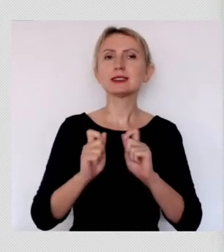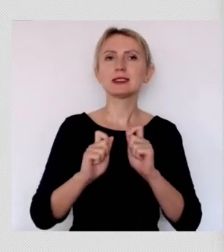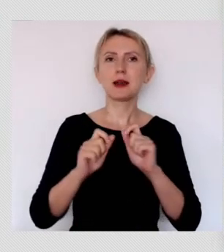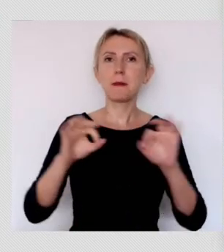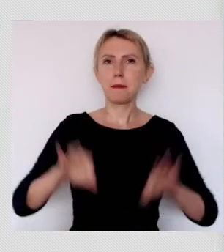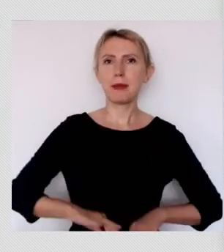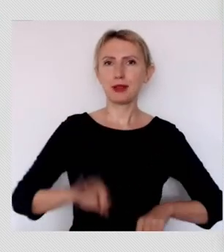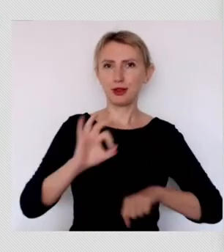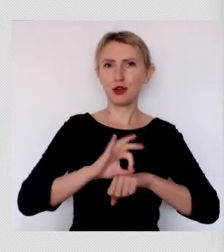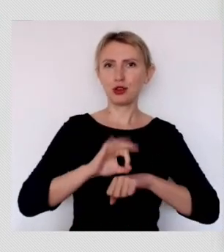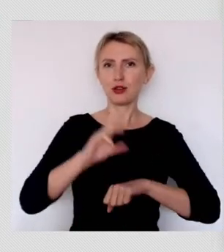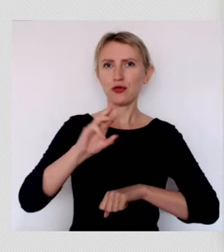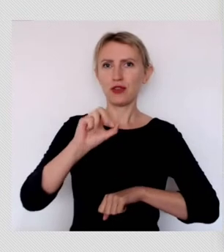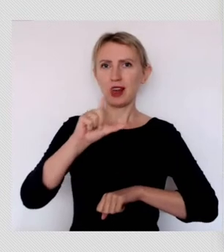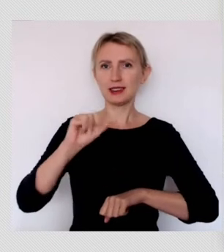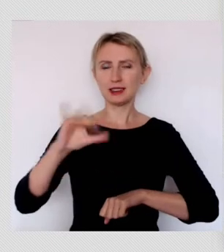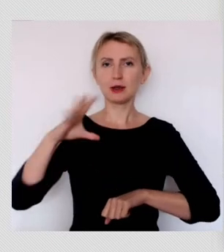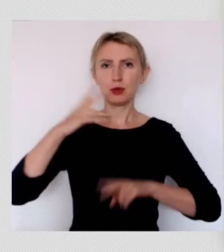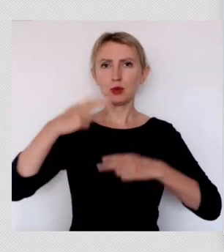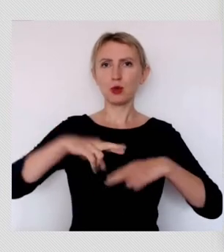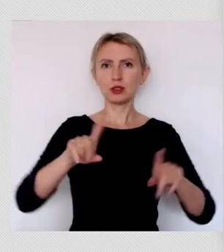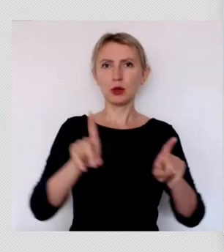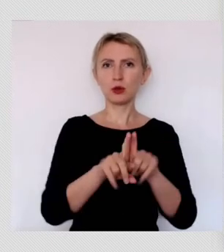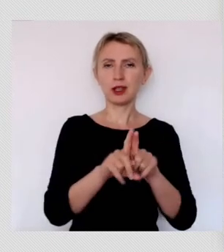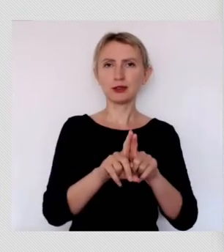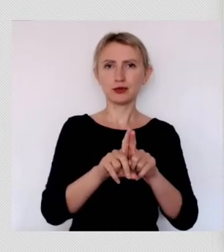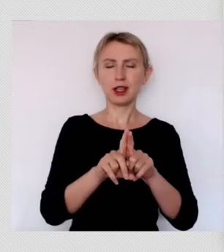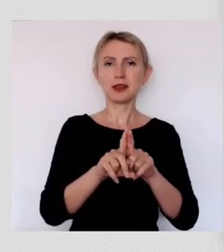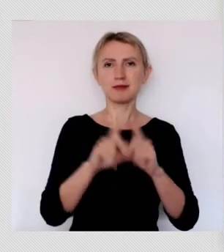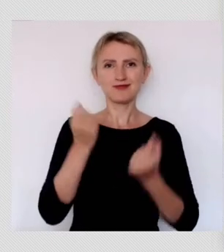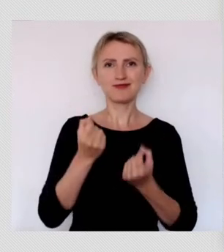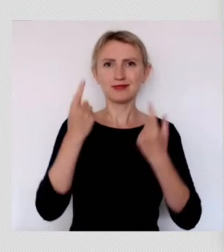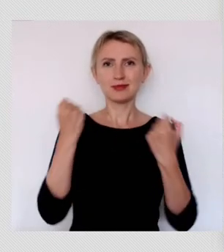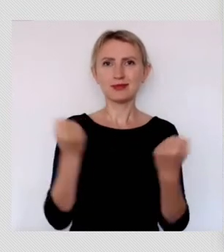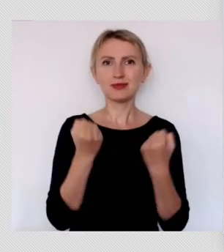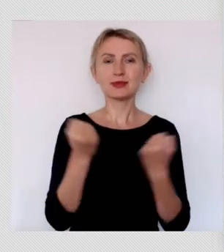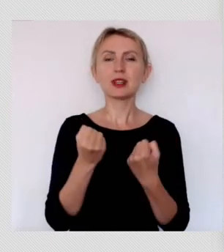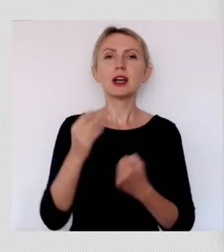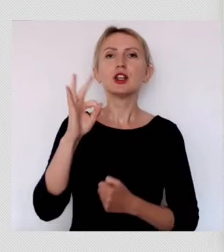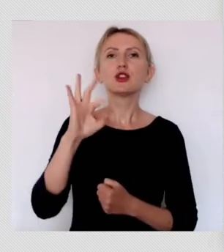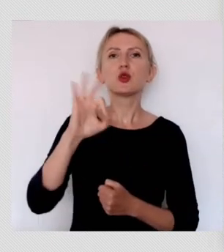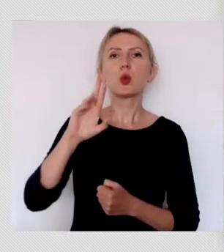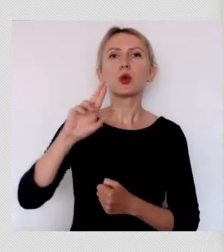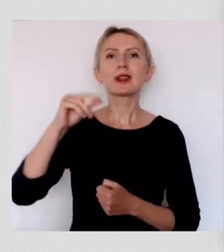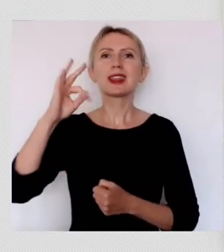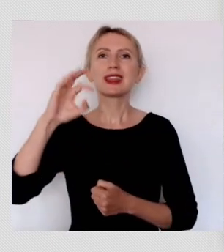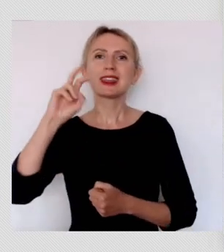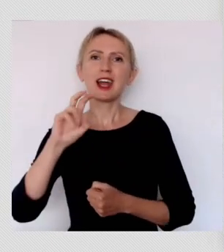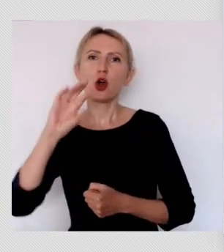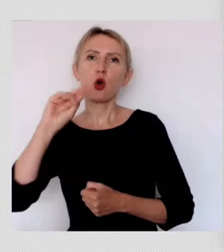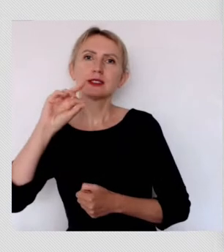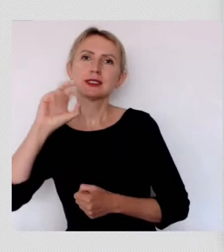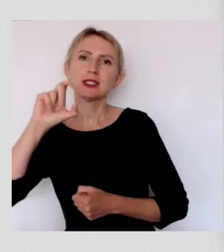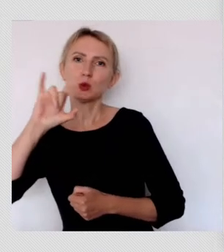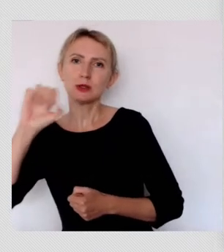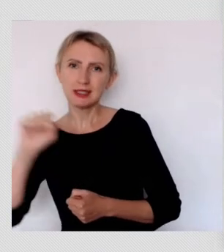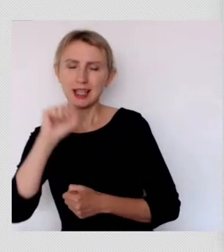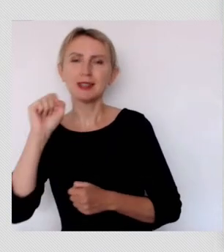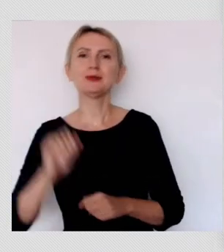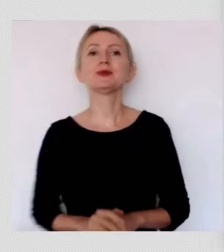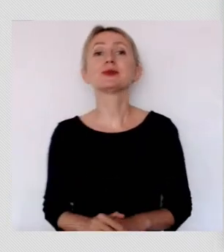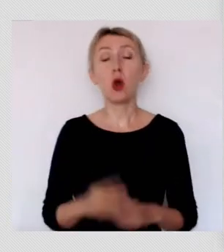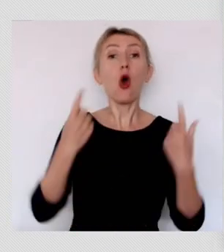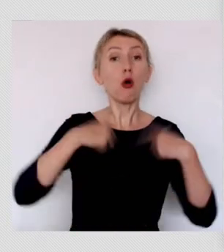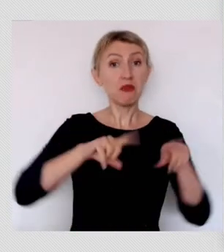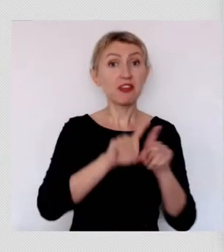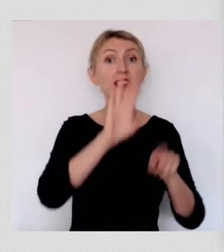doktor Walecki również brał udział w takiej inicjatywie Tour de Konstytucja i rzeczywiście jest zainteresowanie ze strony obywateli,